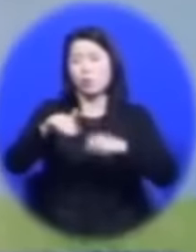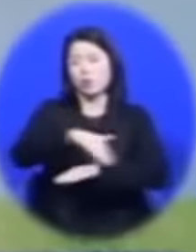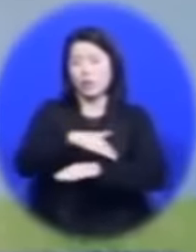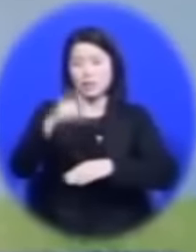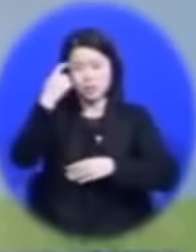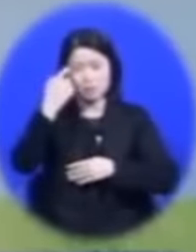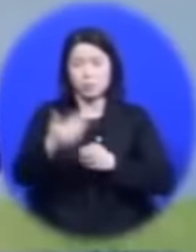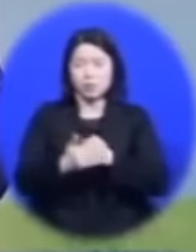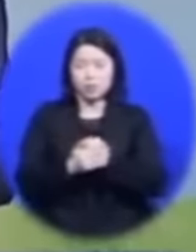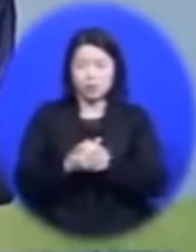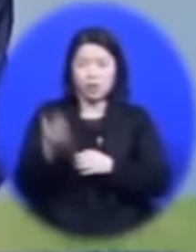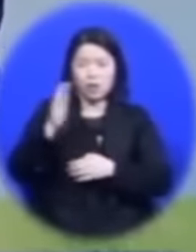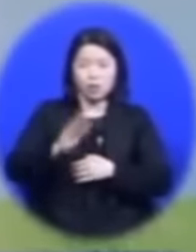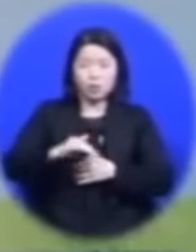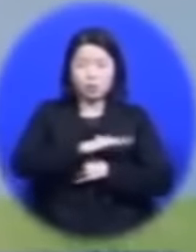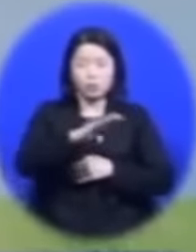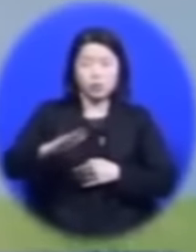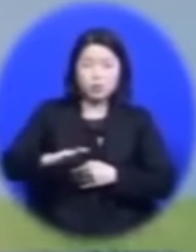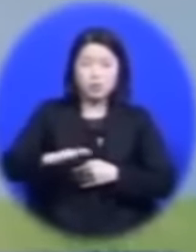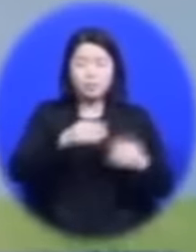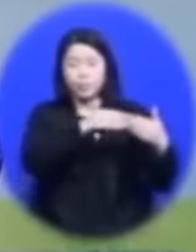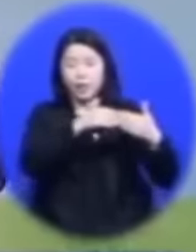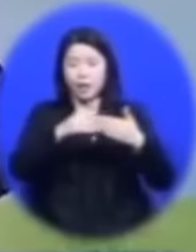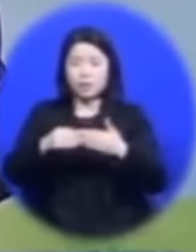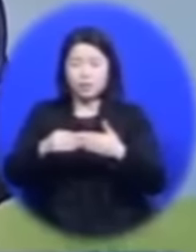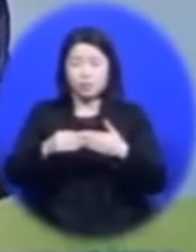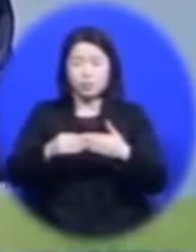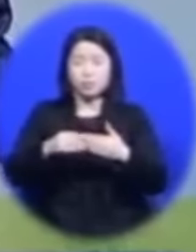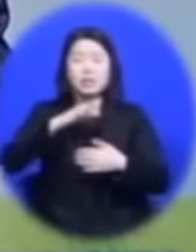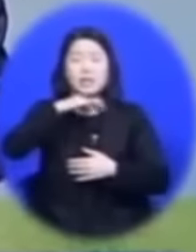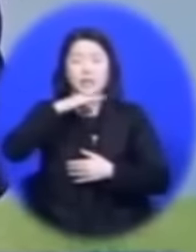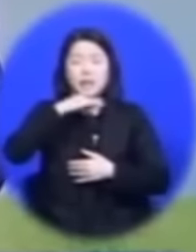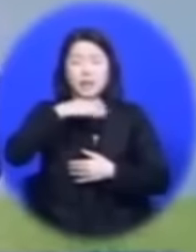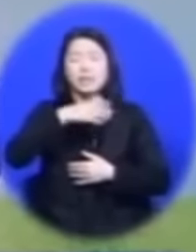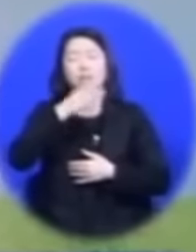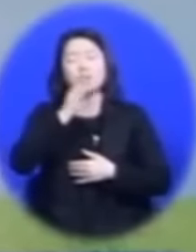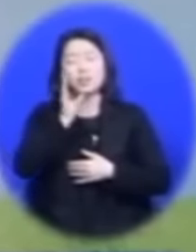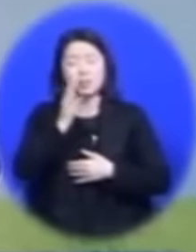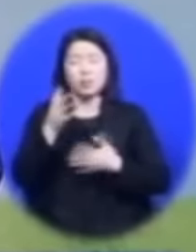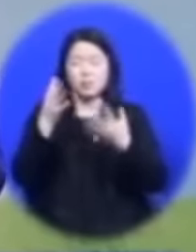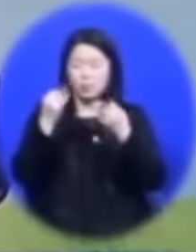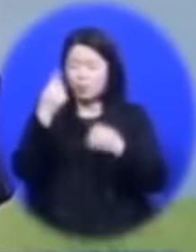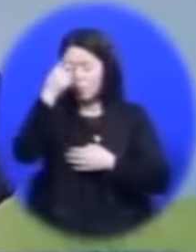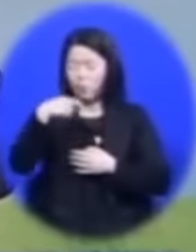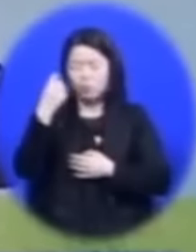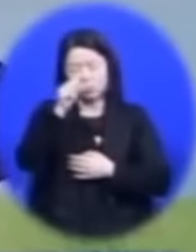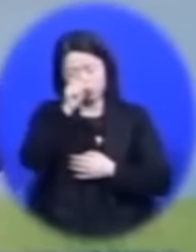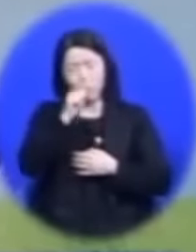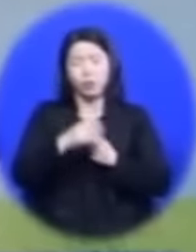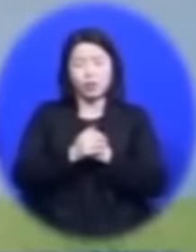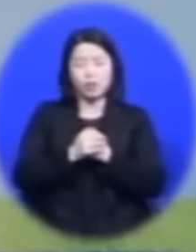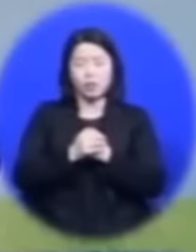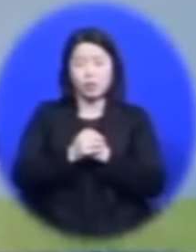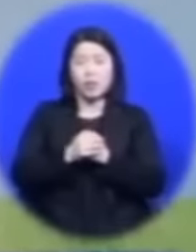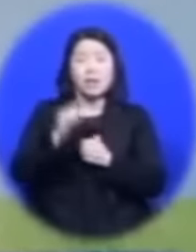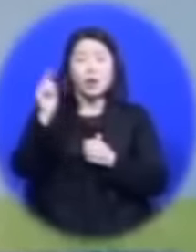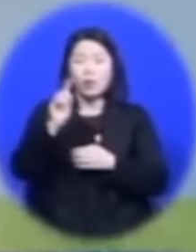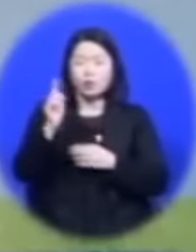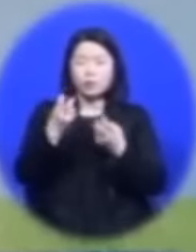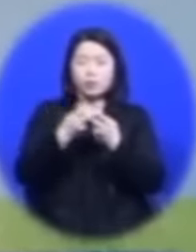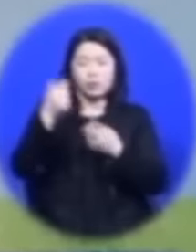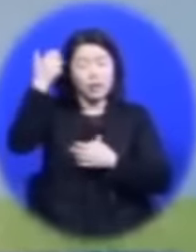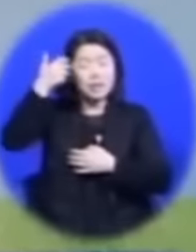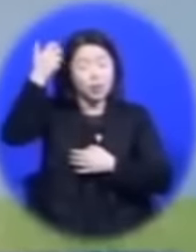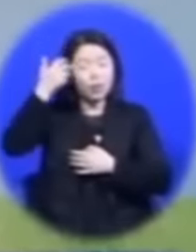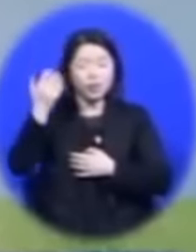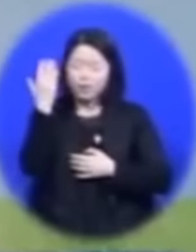우리를 안내해 주시는 연세가 지극하신 분이 어떻게 인상이 좋은지, 어떻게 그렇게 영이 맑아